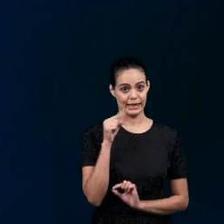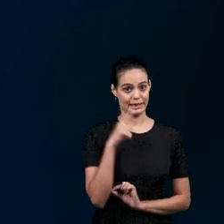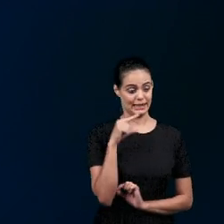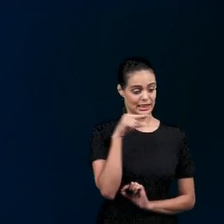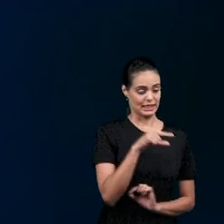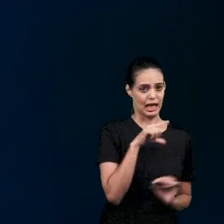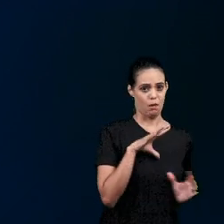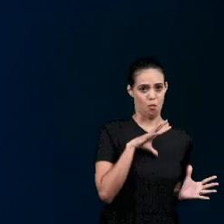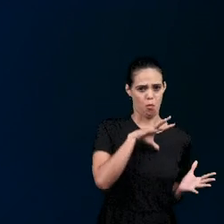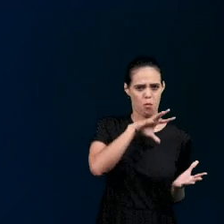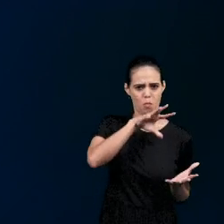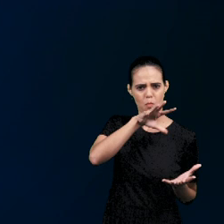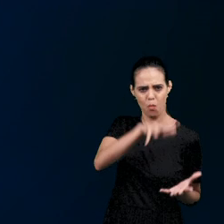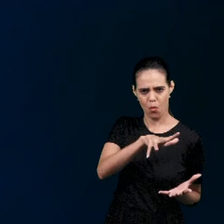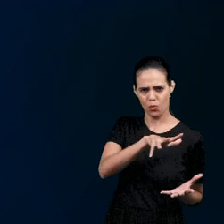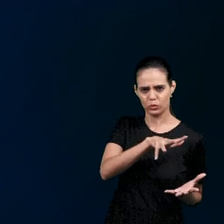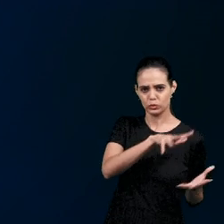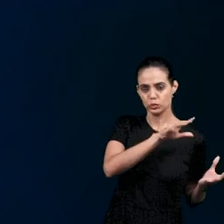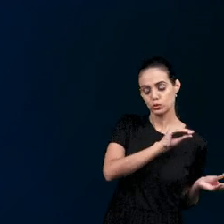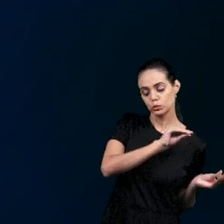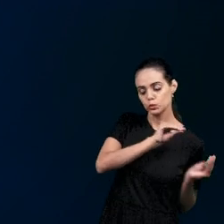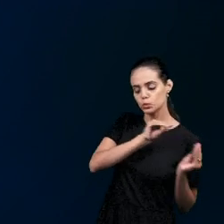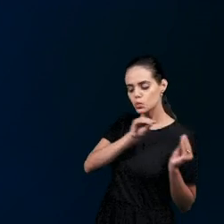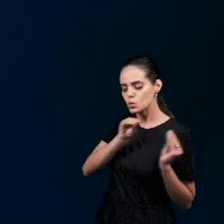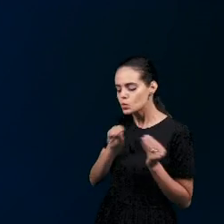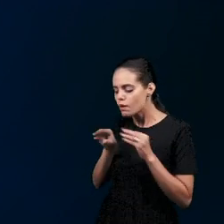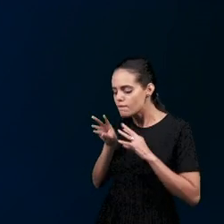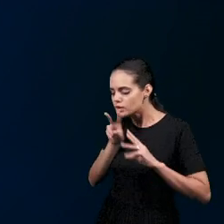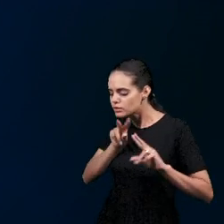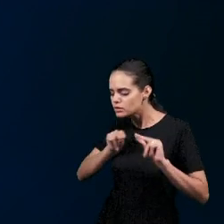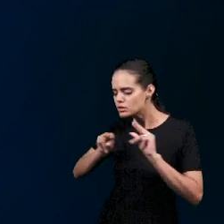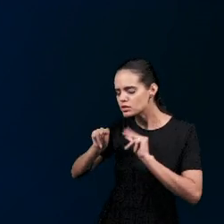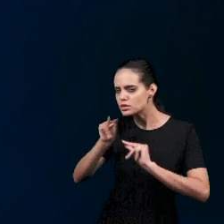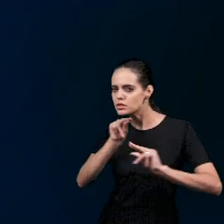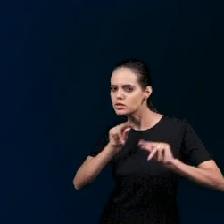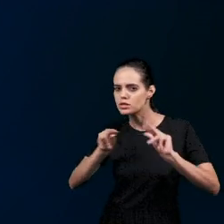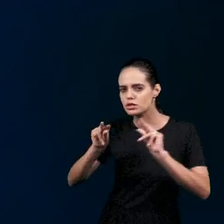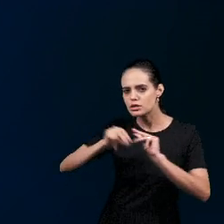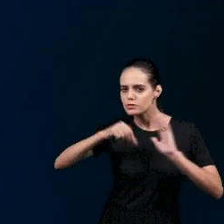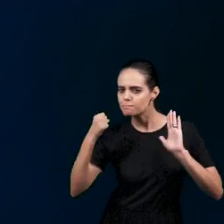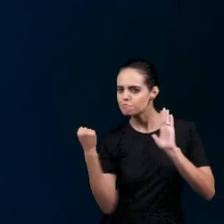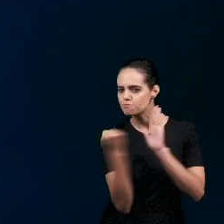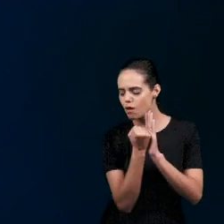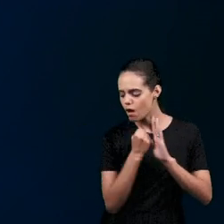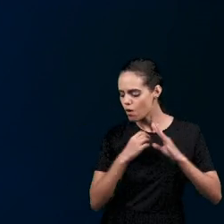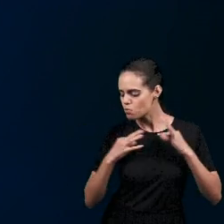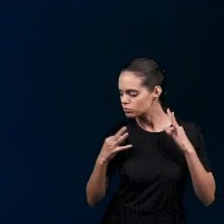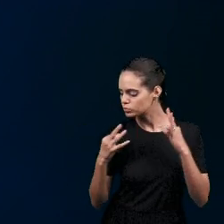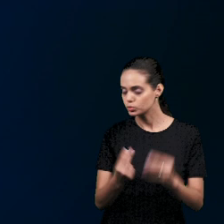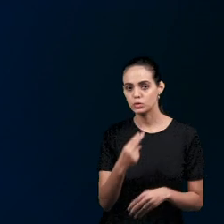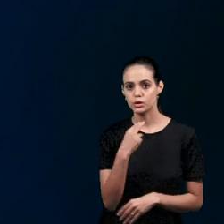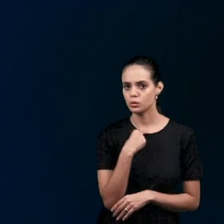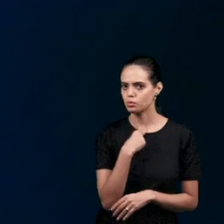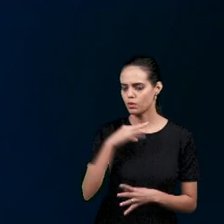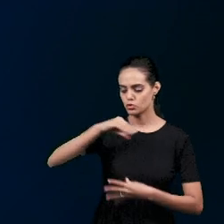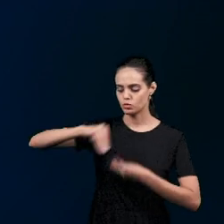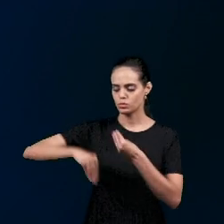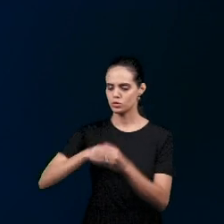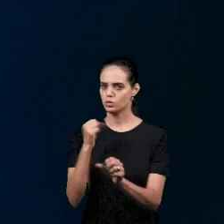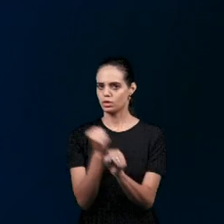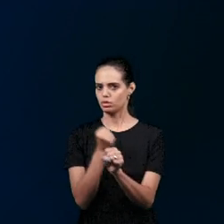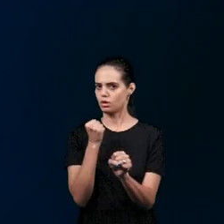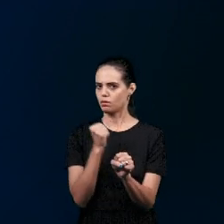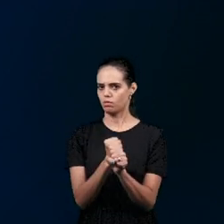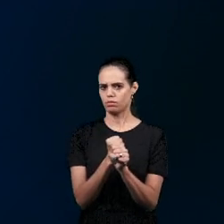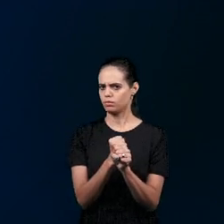habitudes, les mauvais exemples, les vices, et tous ceux qui ne peuvent pas entrer dans cette œuvre. Mais David, il avait un secret qui était l'œuvre